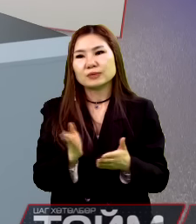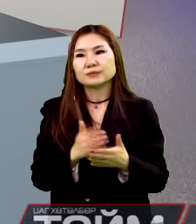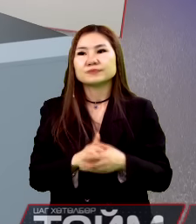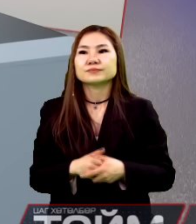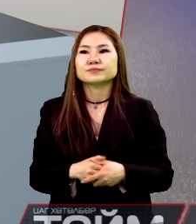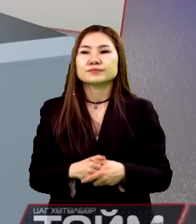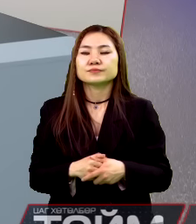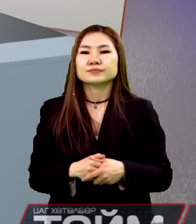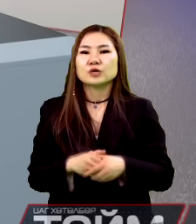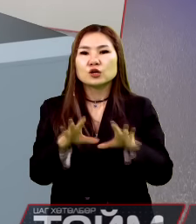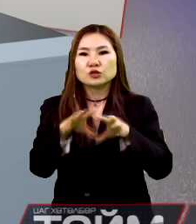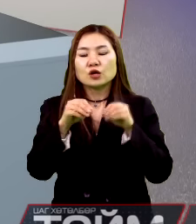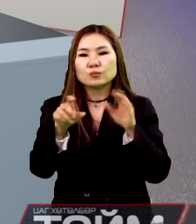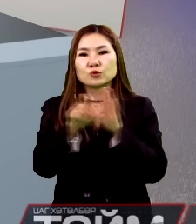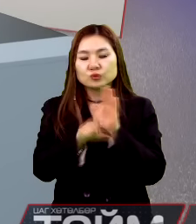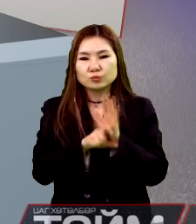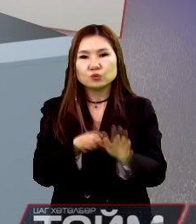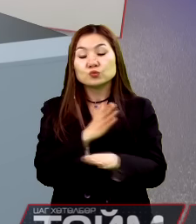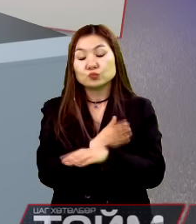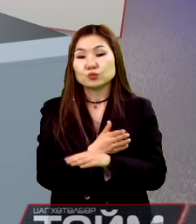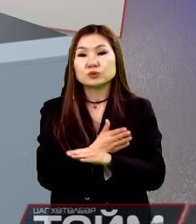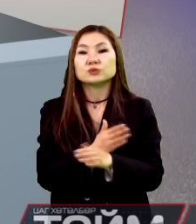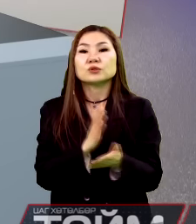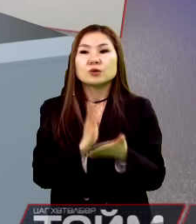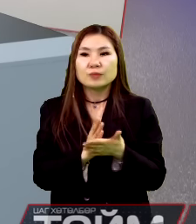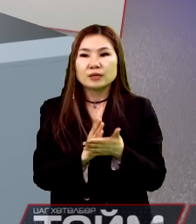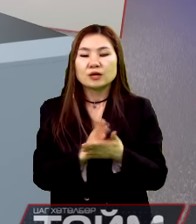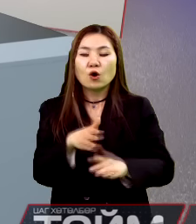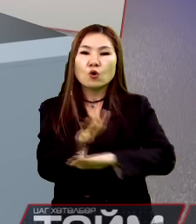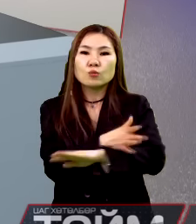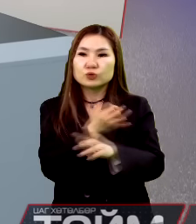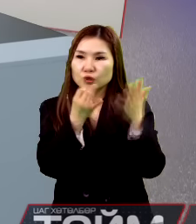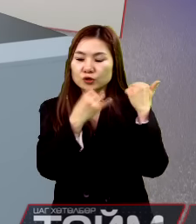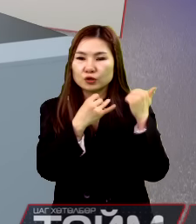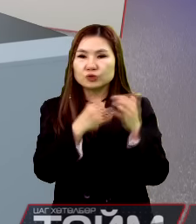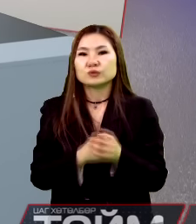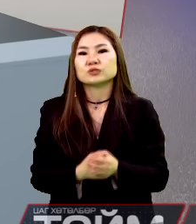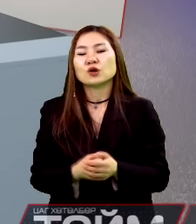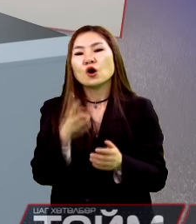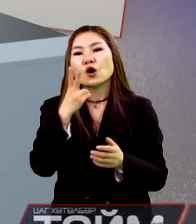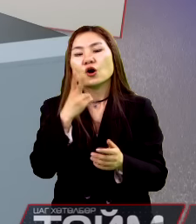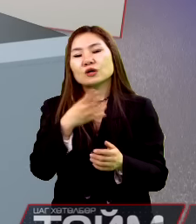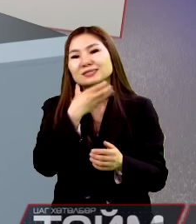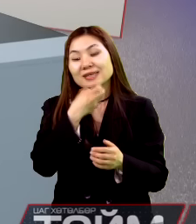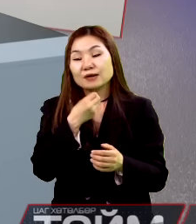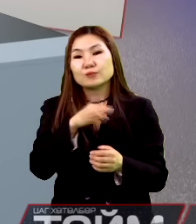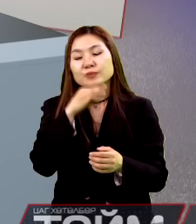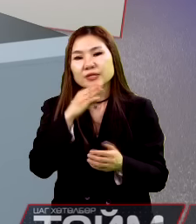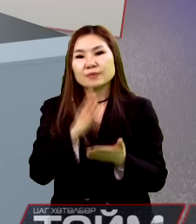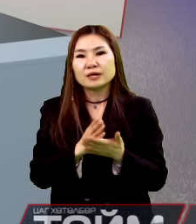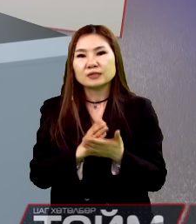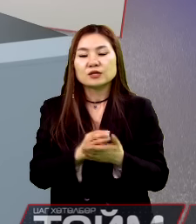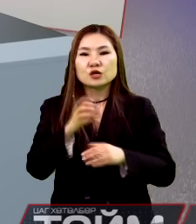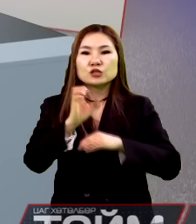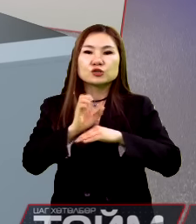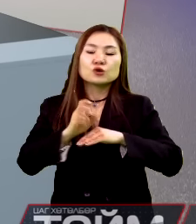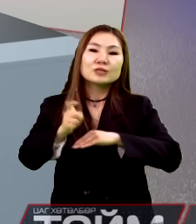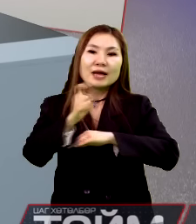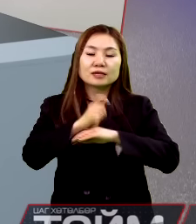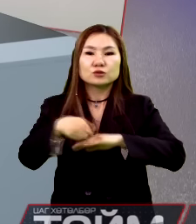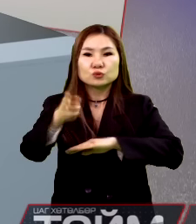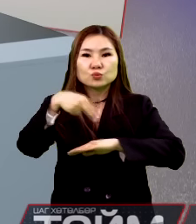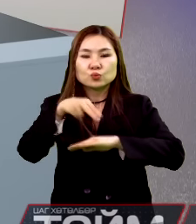нараа л ингэж харж байгаа. За ингээд том хөтөлбөр ерөөхдөө өндөрлөж байгаа. За өнгөрсөн логт бас нэг хоёр их гоё ийм гэгэлгүүл явдал болсон нь сонгоо ахын